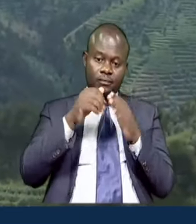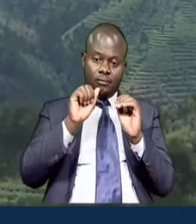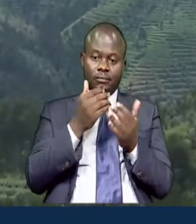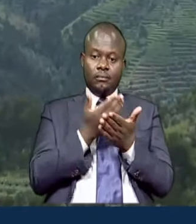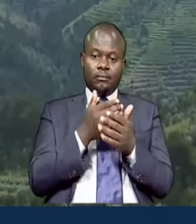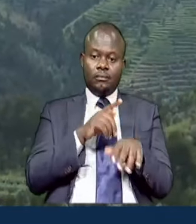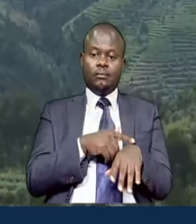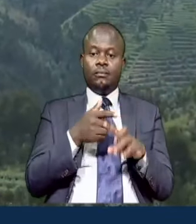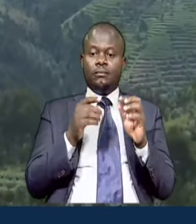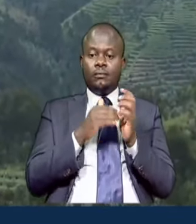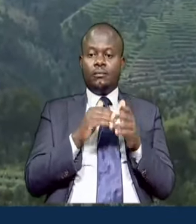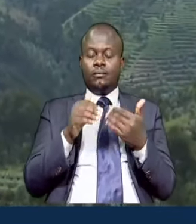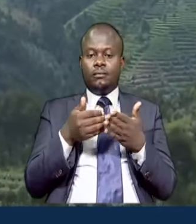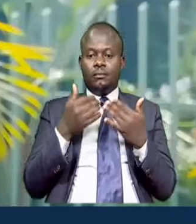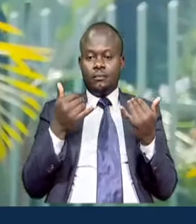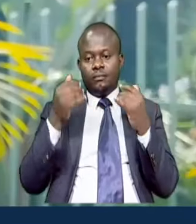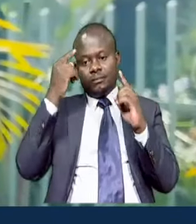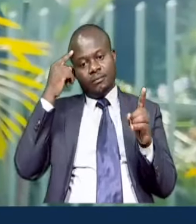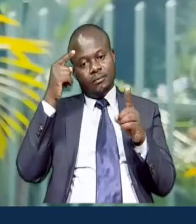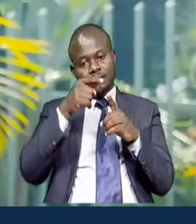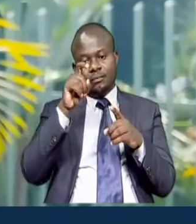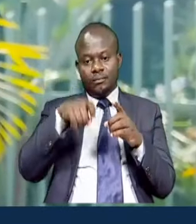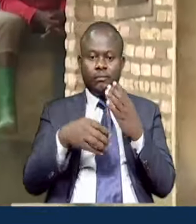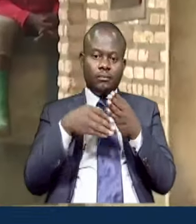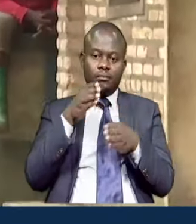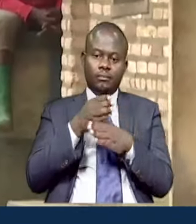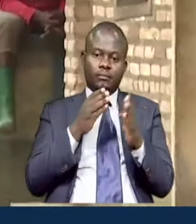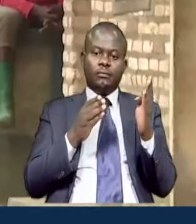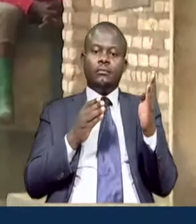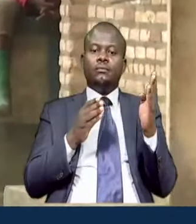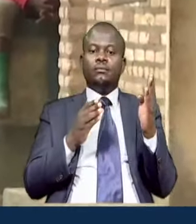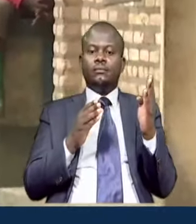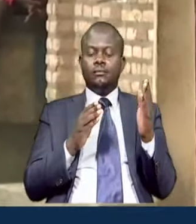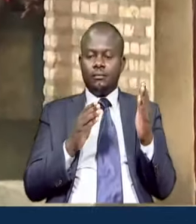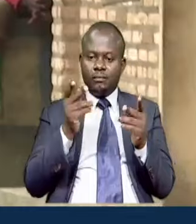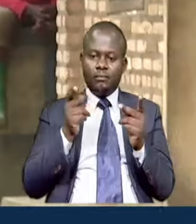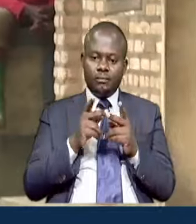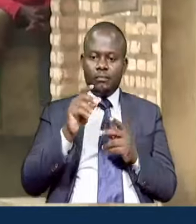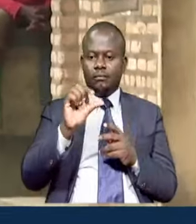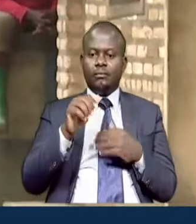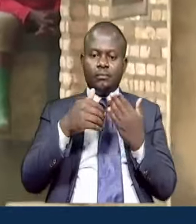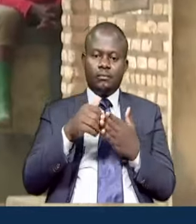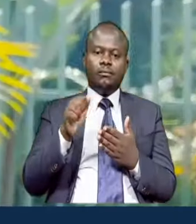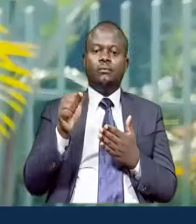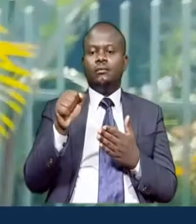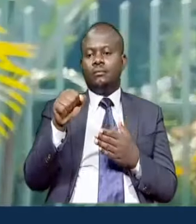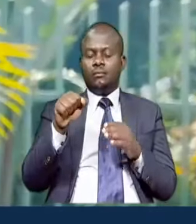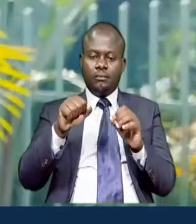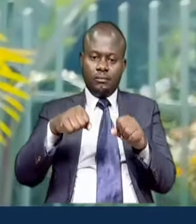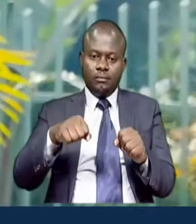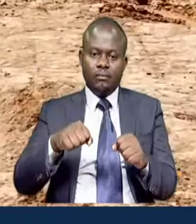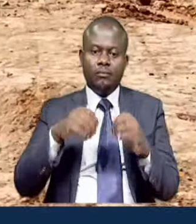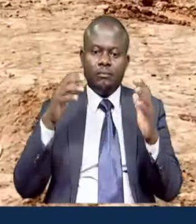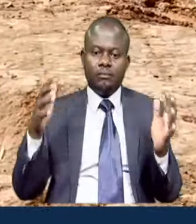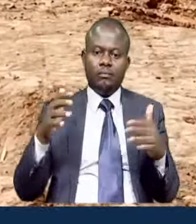igihe ariko icyo tugamije nuko twakubaka iteme ritoya ziriya moto nini zikorera